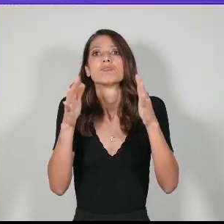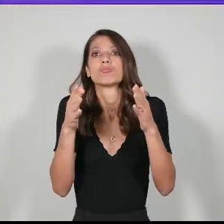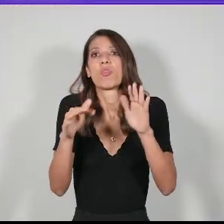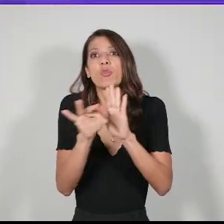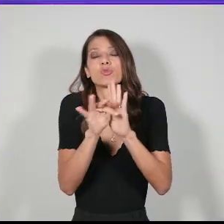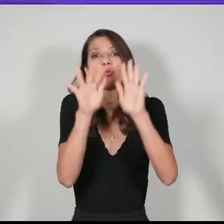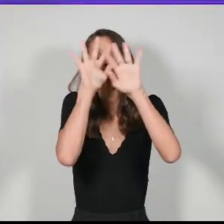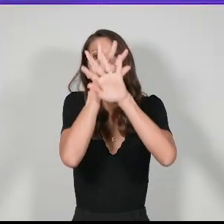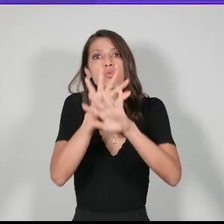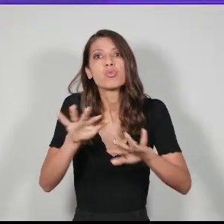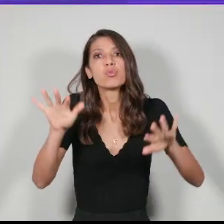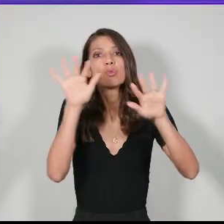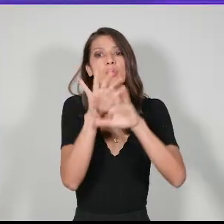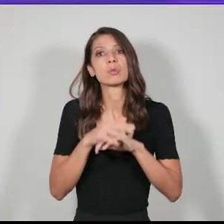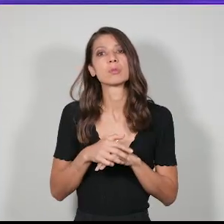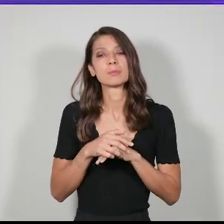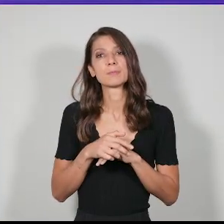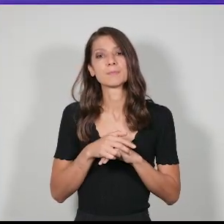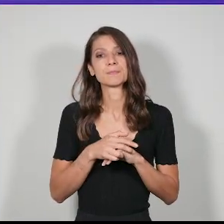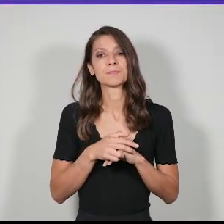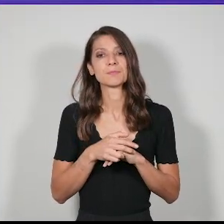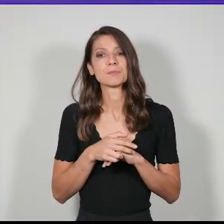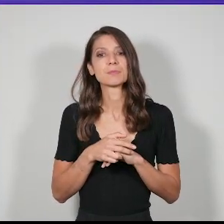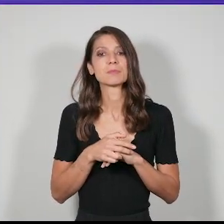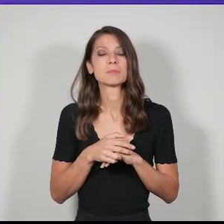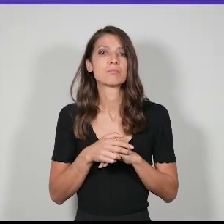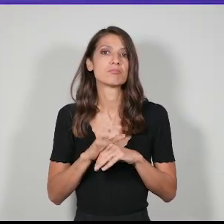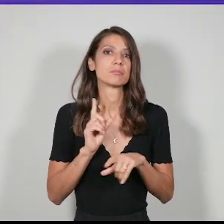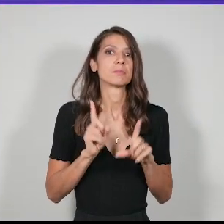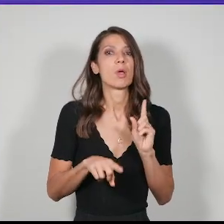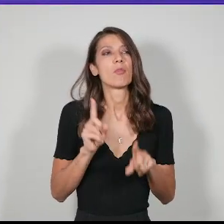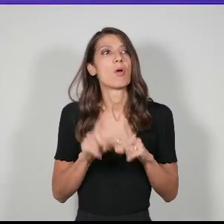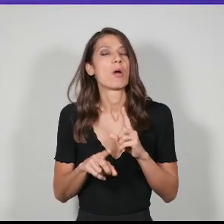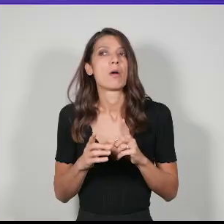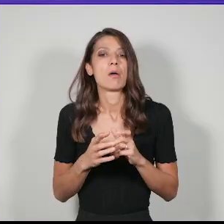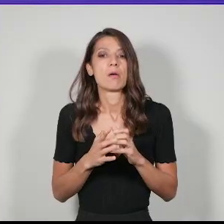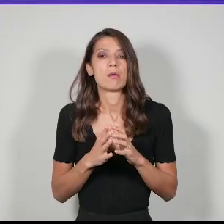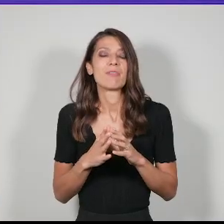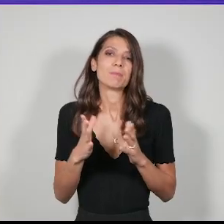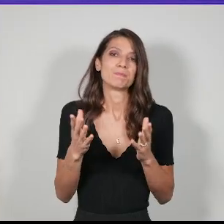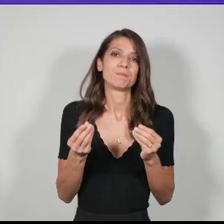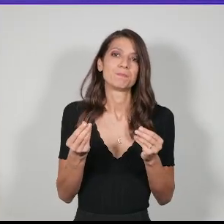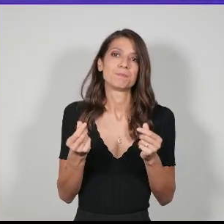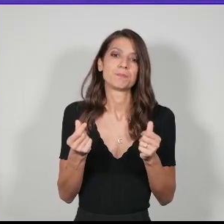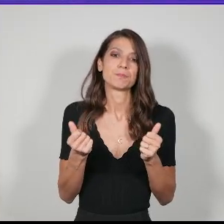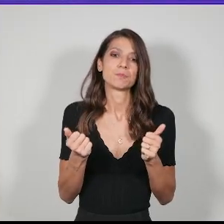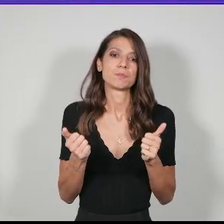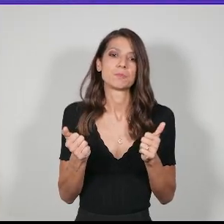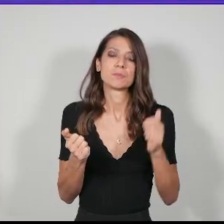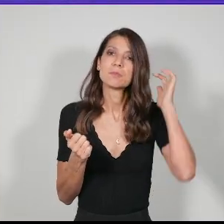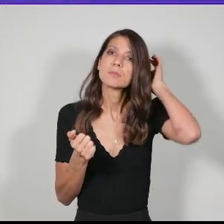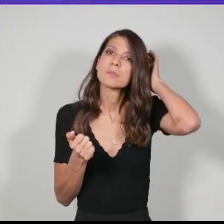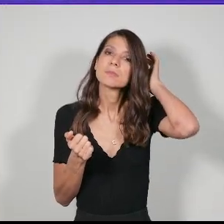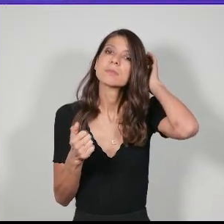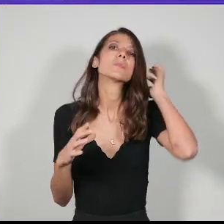fonction que vous avez qualifiée effectivement d'hybride. Pour certains, il va s'agir, en fait, on va relever il va y